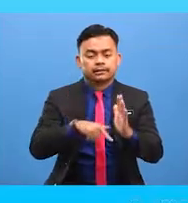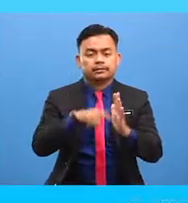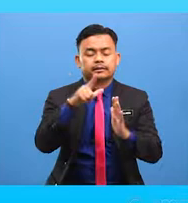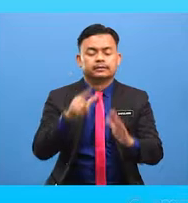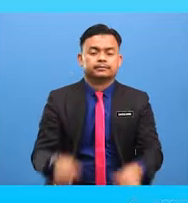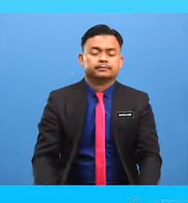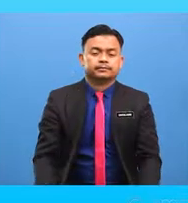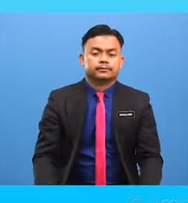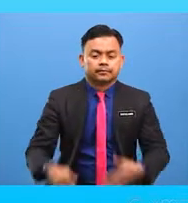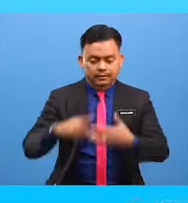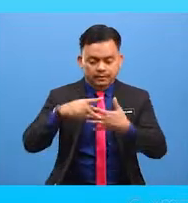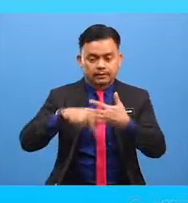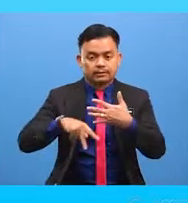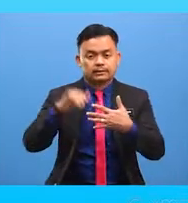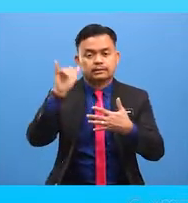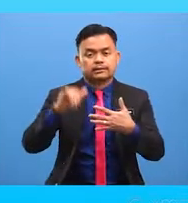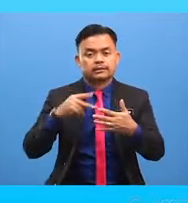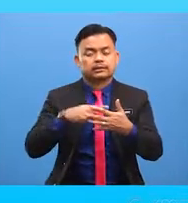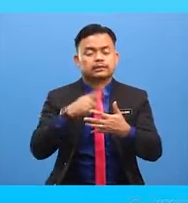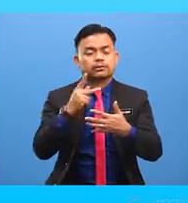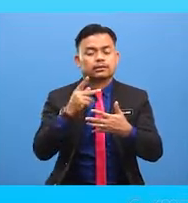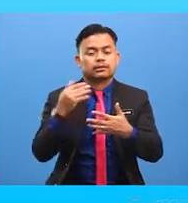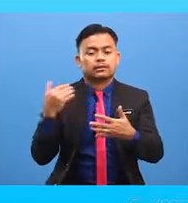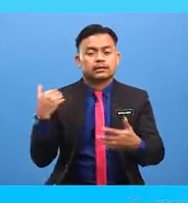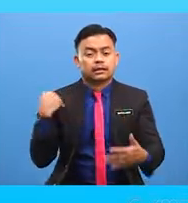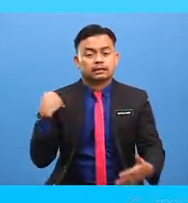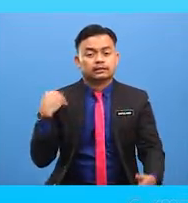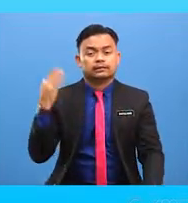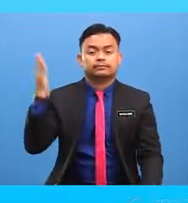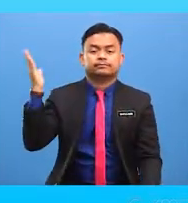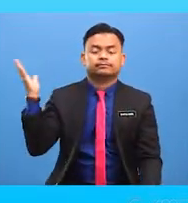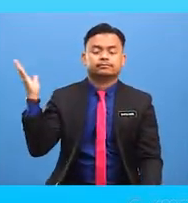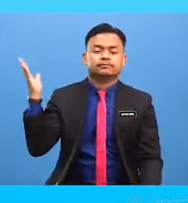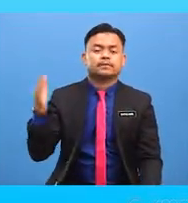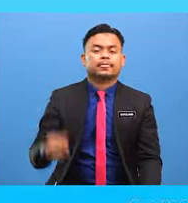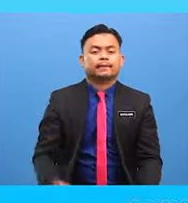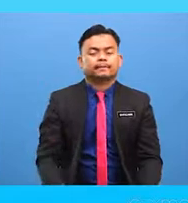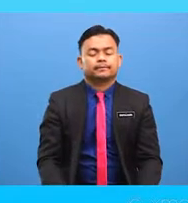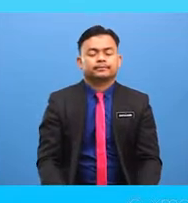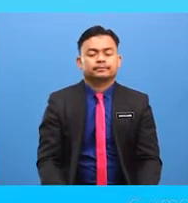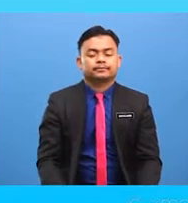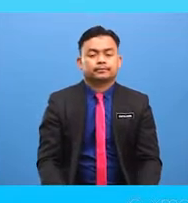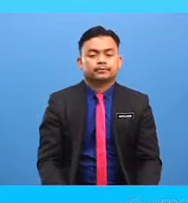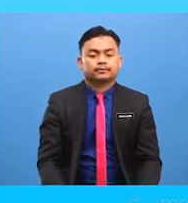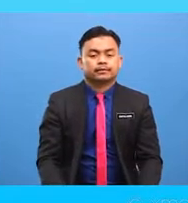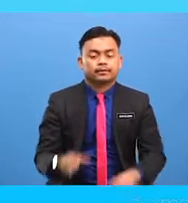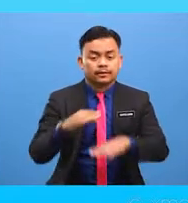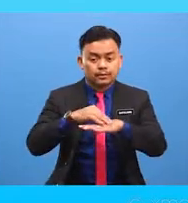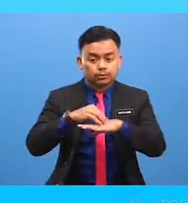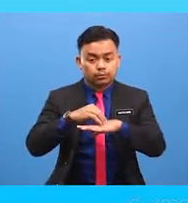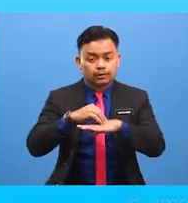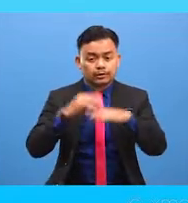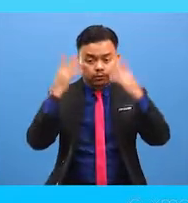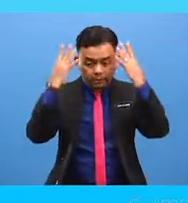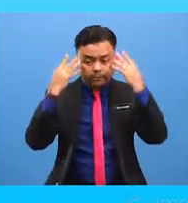itu sebenarnya mengandungi air, urea dan garam mineral. Kulit akan mengeluarkan